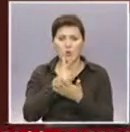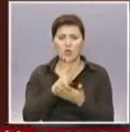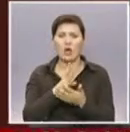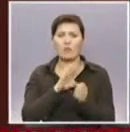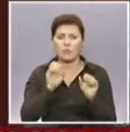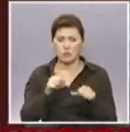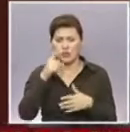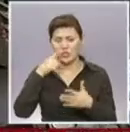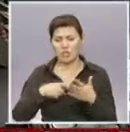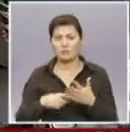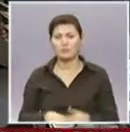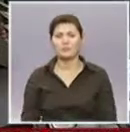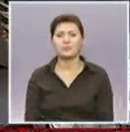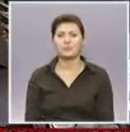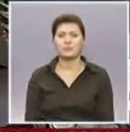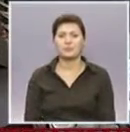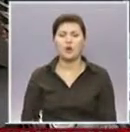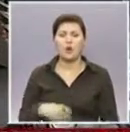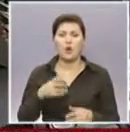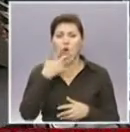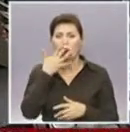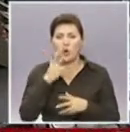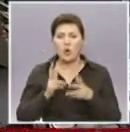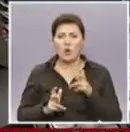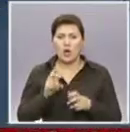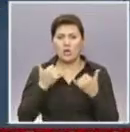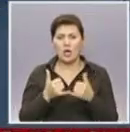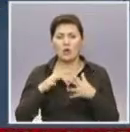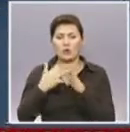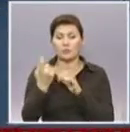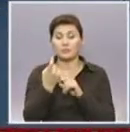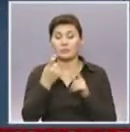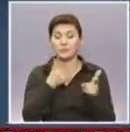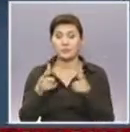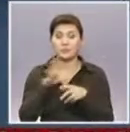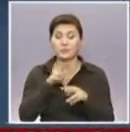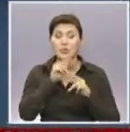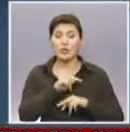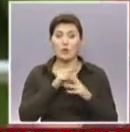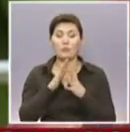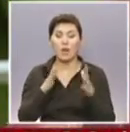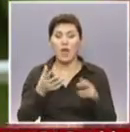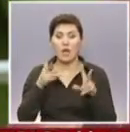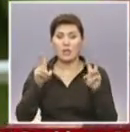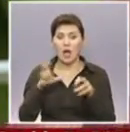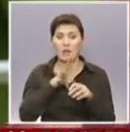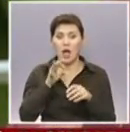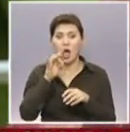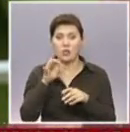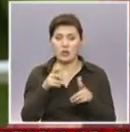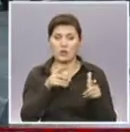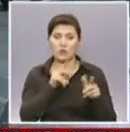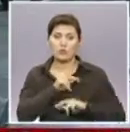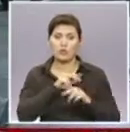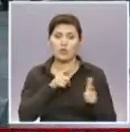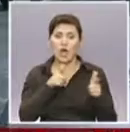бола береді деп сенемін. Ұлттық университеттің бүгінде ауыл шаруашылық мамандарын даярлаудағы еңбегі ерен. Аталған саланың абыройлы кадрларын даярлайтын